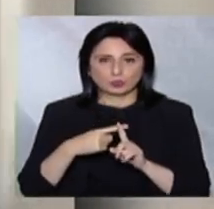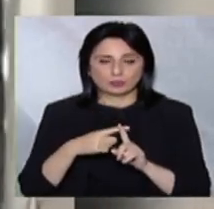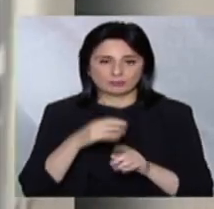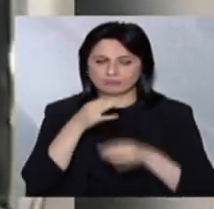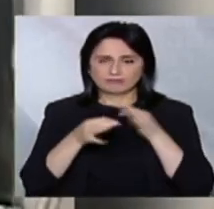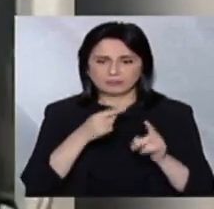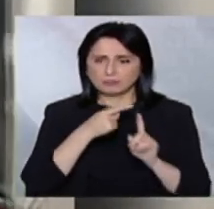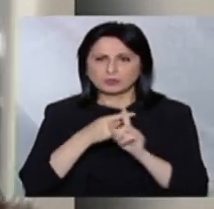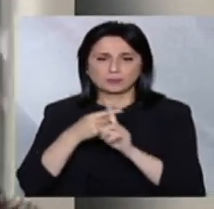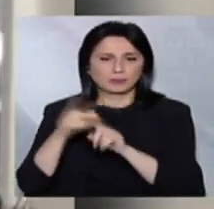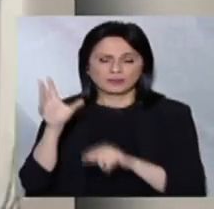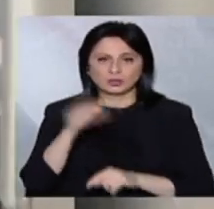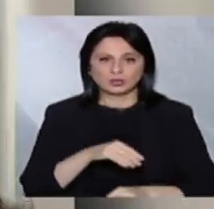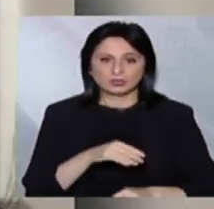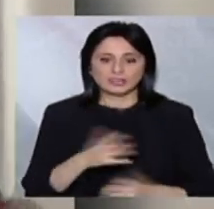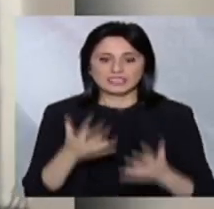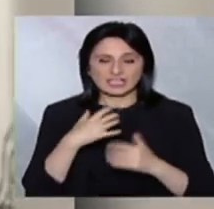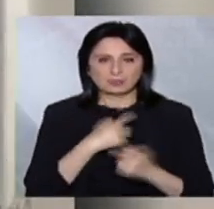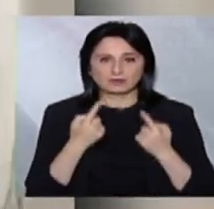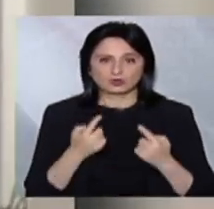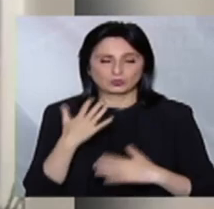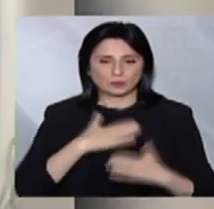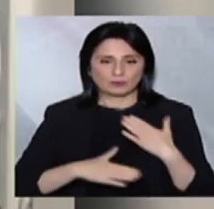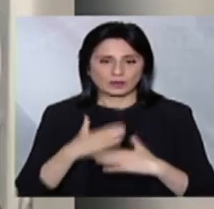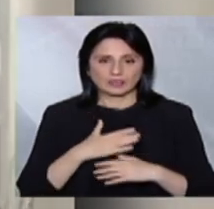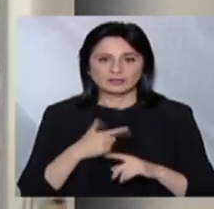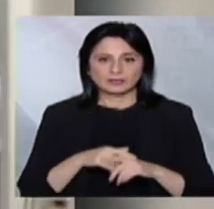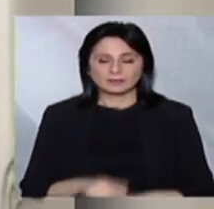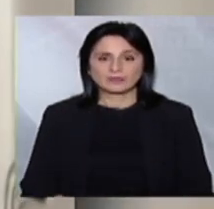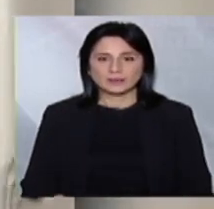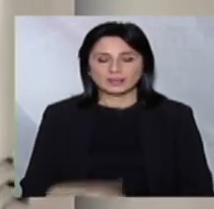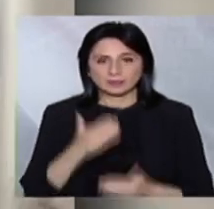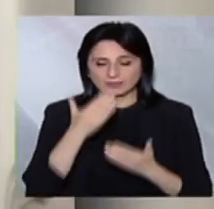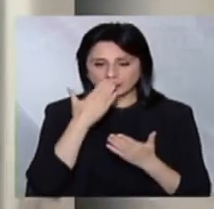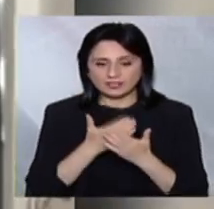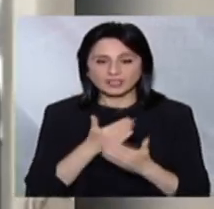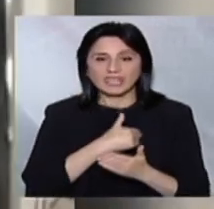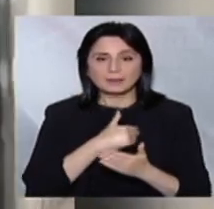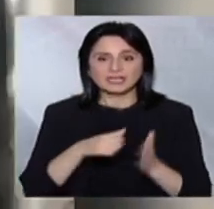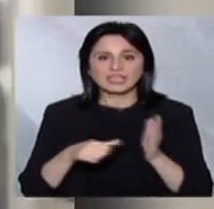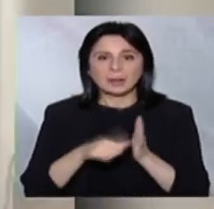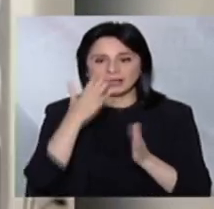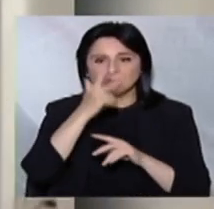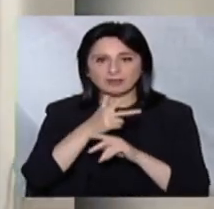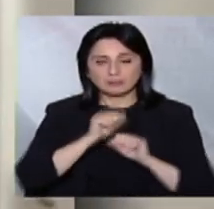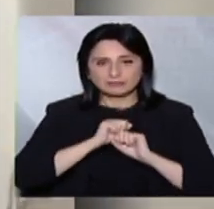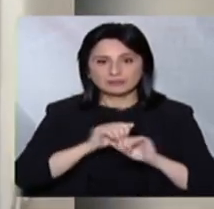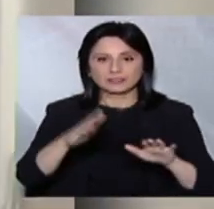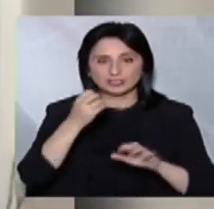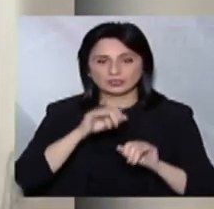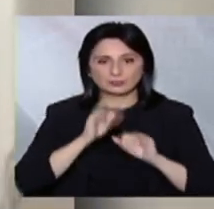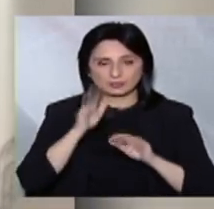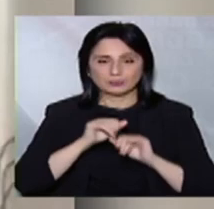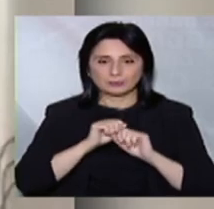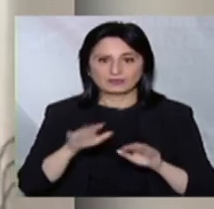გამოხმაურება და რაც ცხადია მნიშვნელოვანია, რაღაცა ხო წინაგონებას გაჩენს, იმედია რომ დაეხმარება ფილმის დისტრიბუციას, იმიტომ რომ თქვათ რაღაც